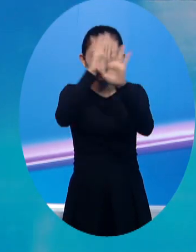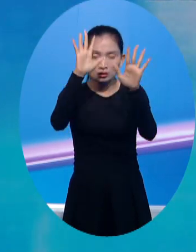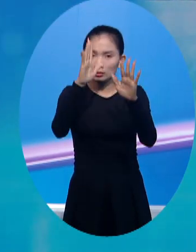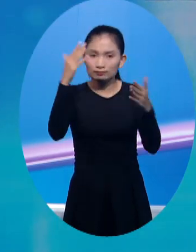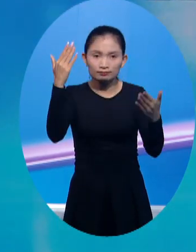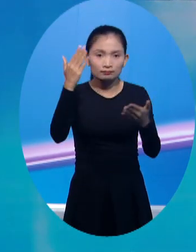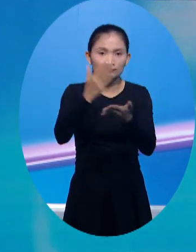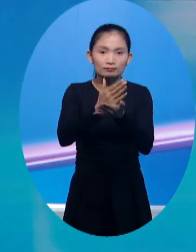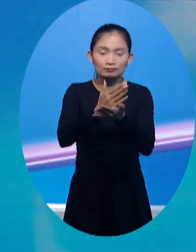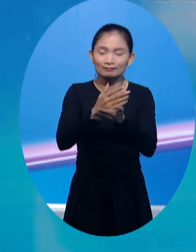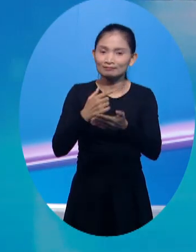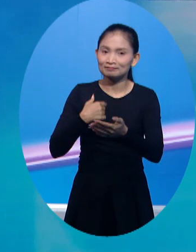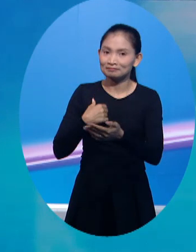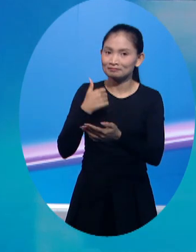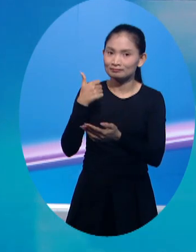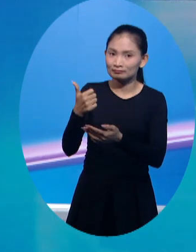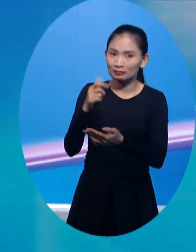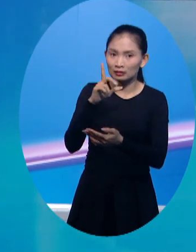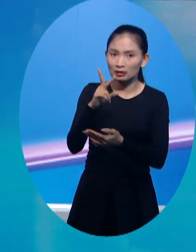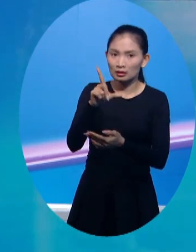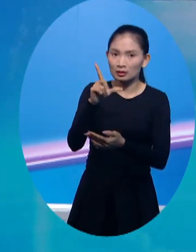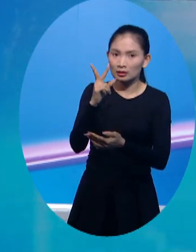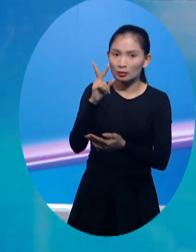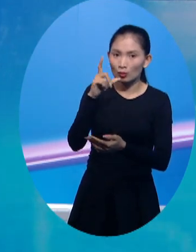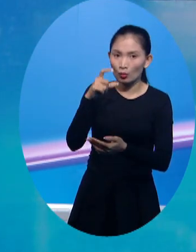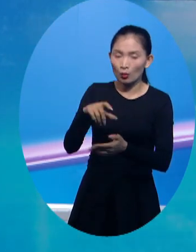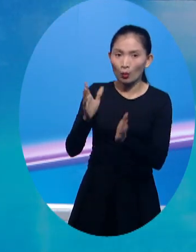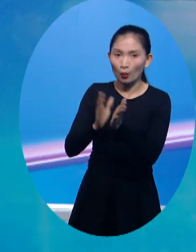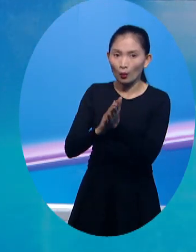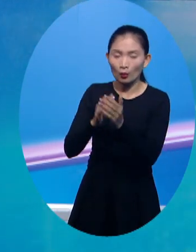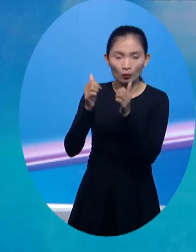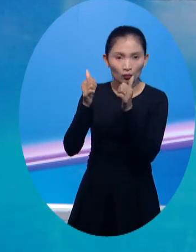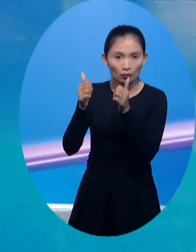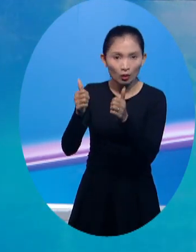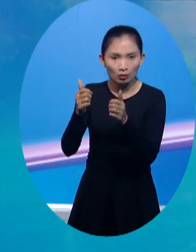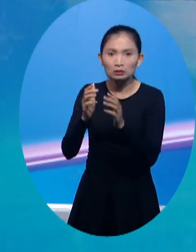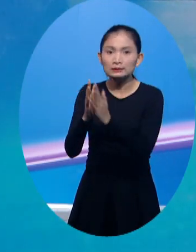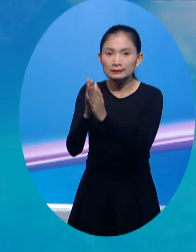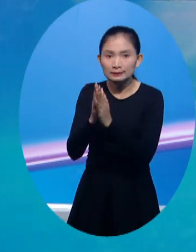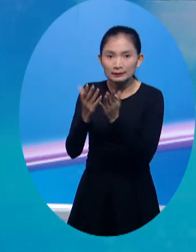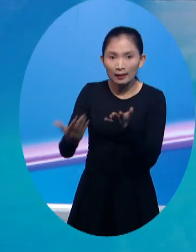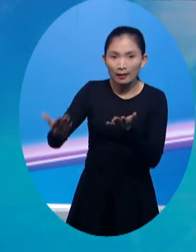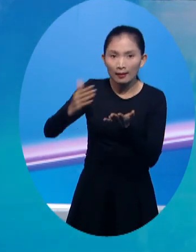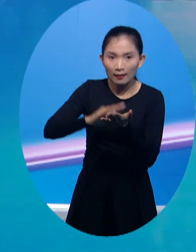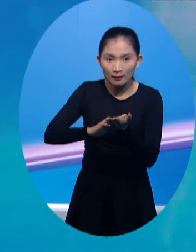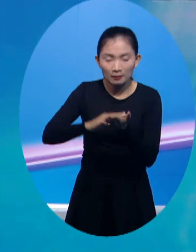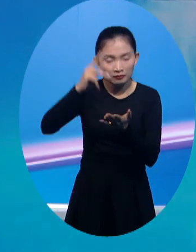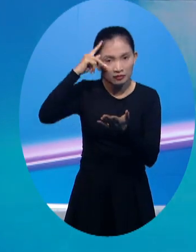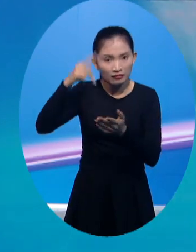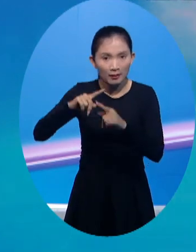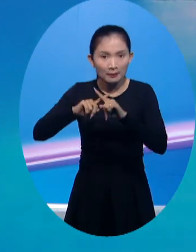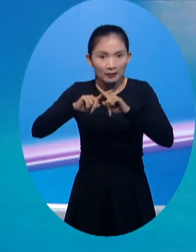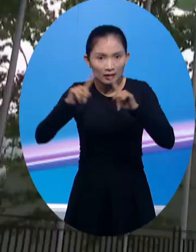việc vận chuyển hàng cứu trợ dù vậy thì Liên Hiệp Quốc cũng kưa gọi Israel tiến hành thêm các biện pháp cụ thể để loại bỏ việc cản trở hoạt động